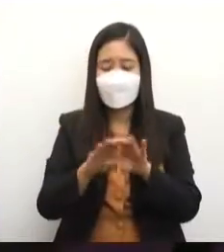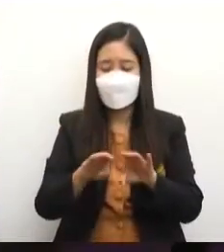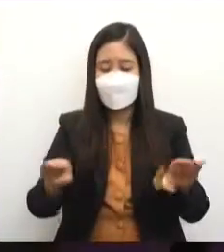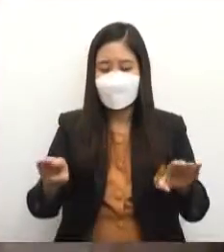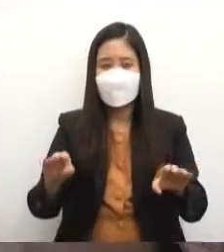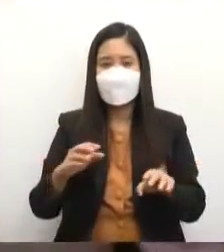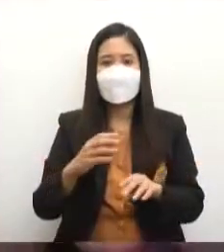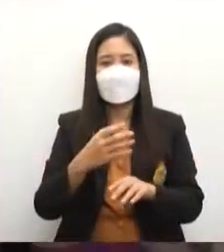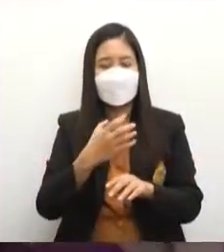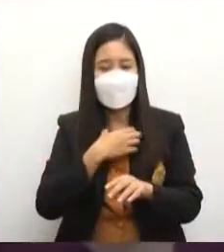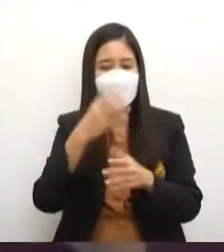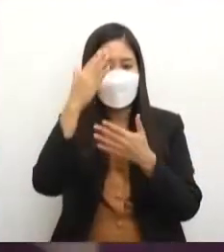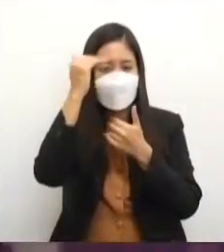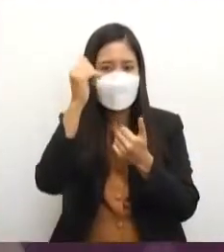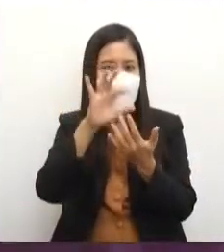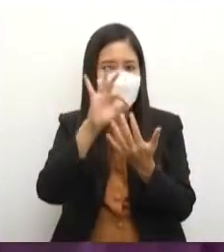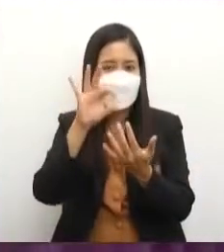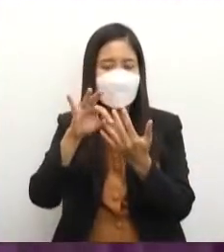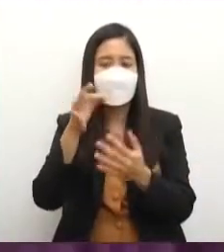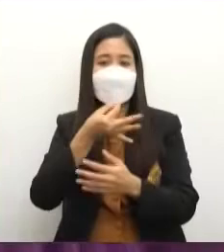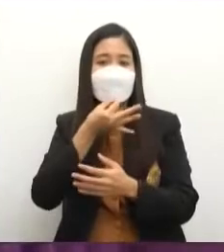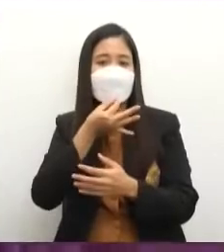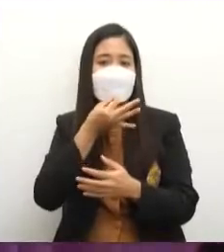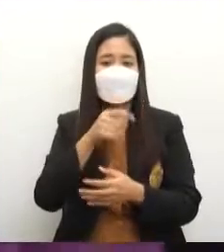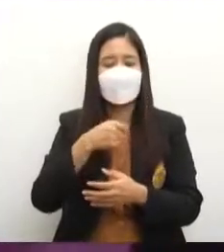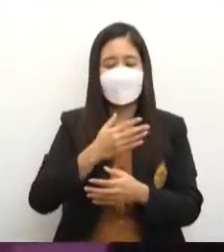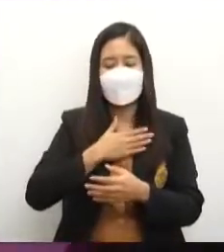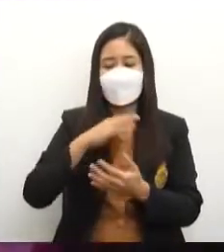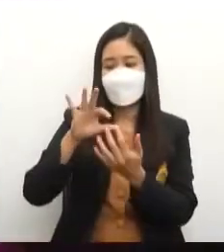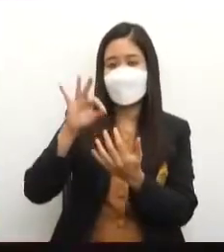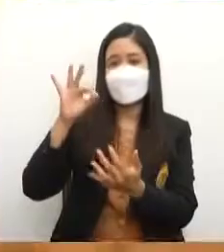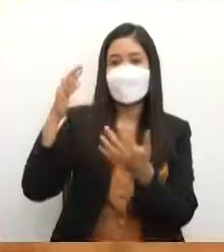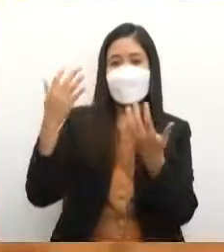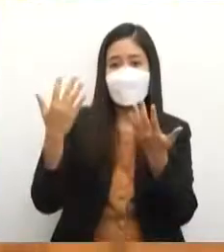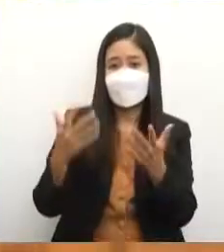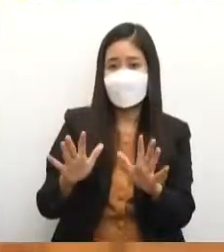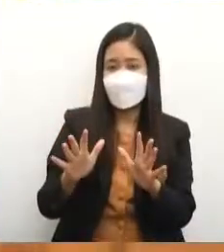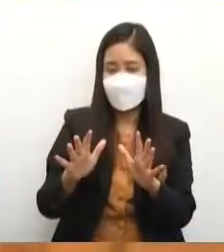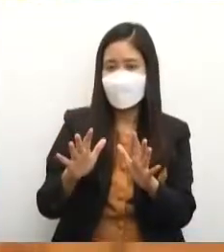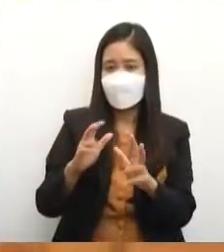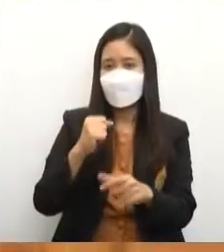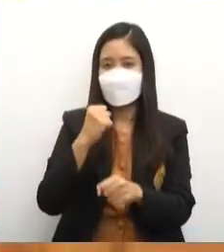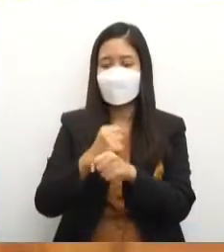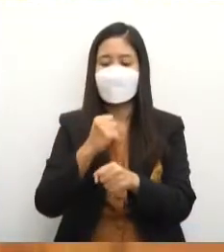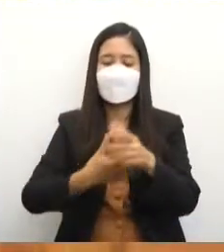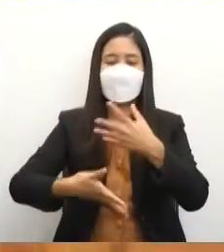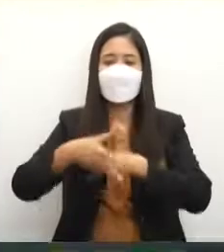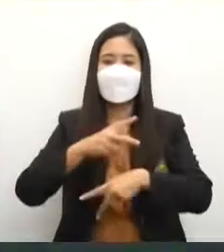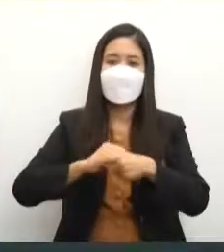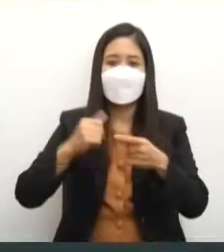ถนัดและความสนใจในกลุ่มอาชีพที่เขาสนใจแล้วเขาก็จะปฏิบัติกิจกรรมได้อย่างเต็มที่